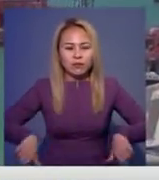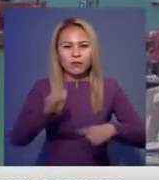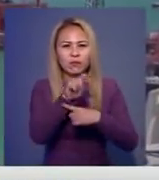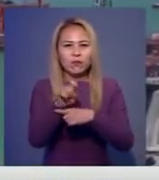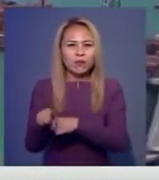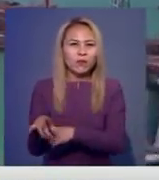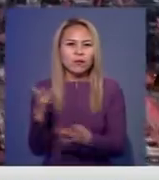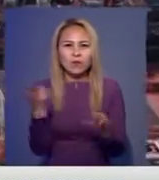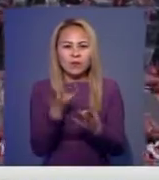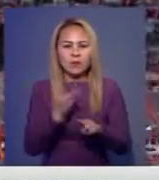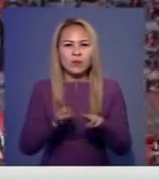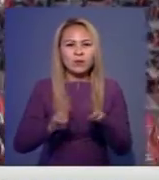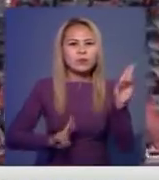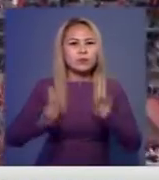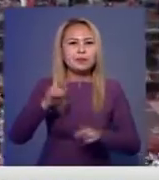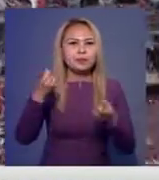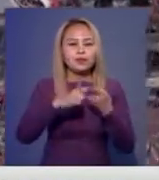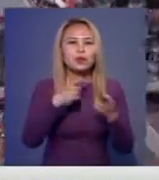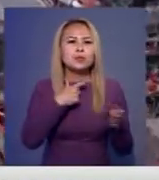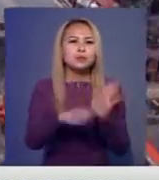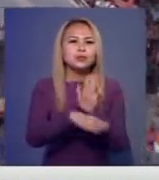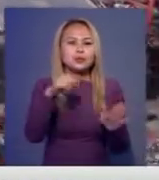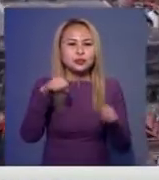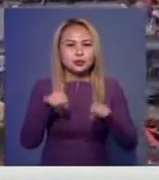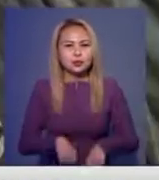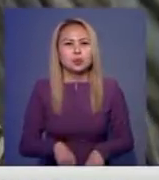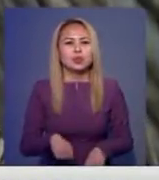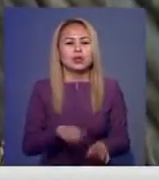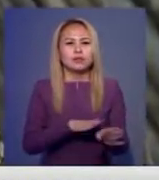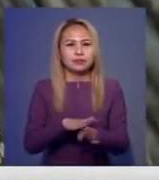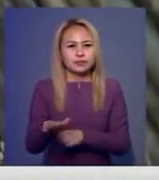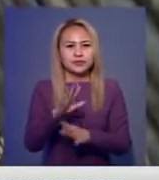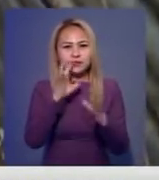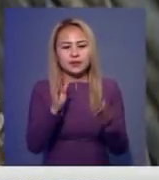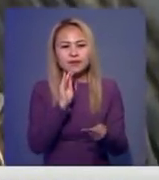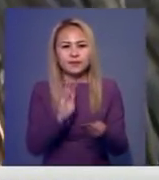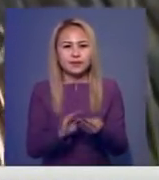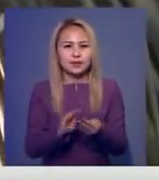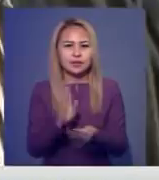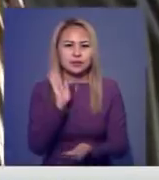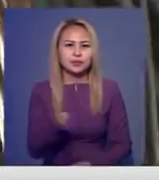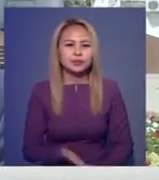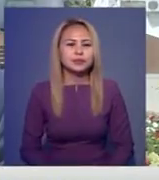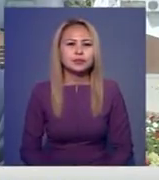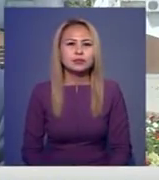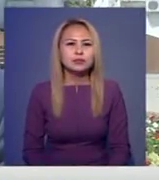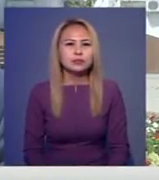комиссияларына тапсырылуы тиіс. Ережеге сәйкес олардың дауыс беру құқықтары толықтай сақталатын болады.